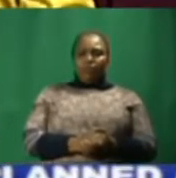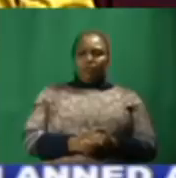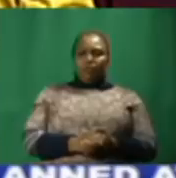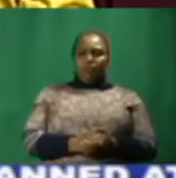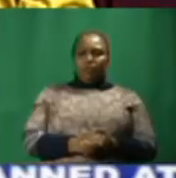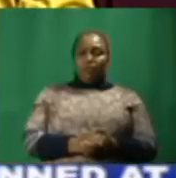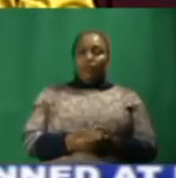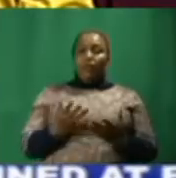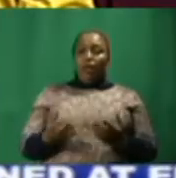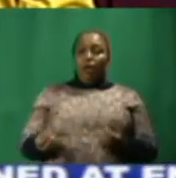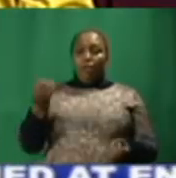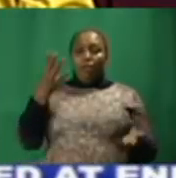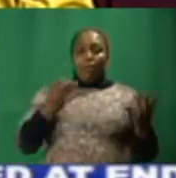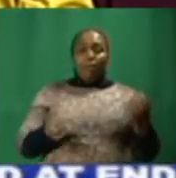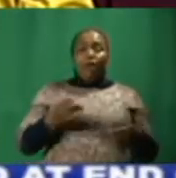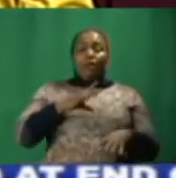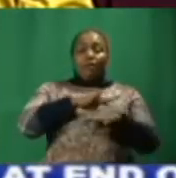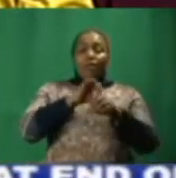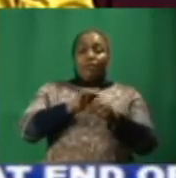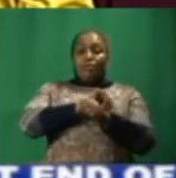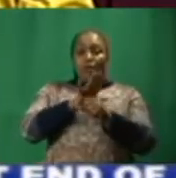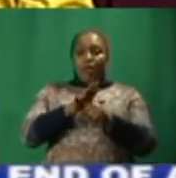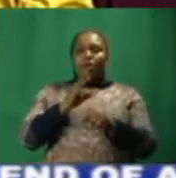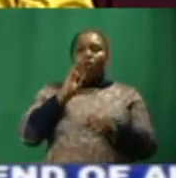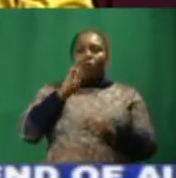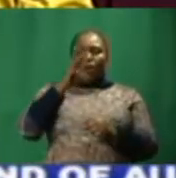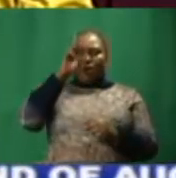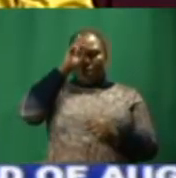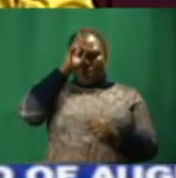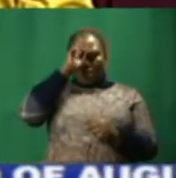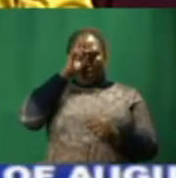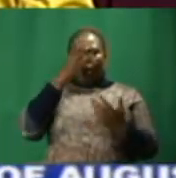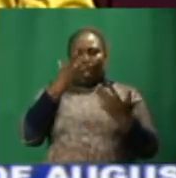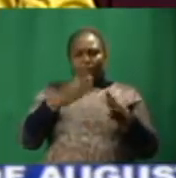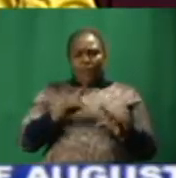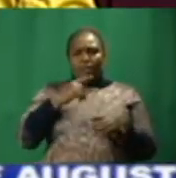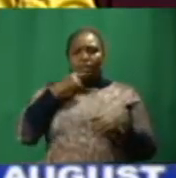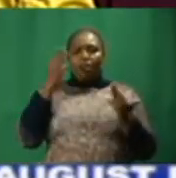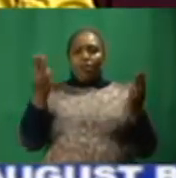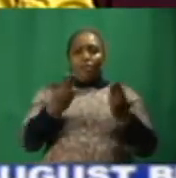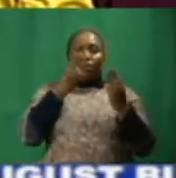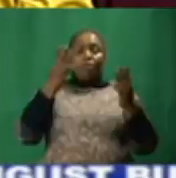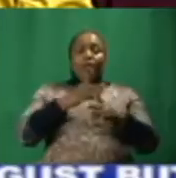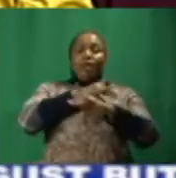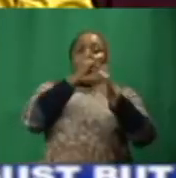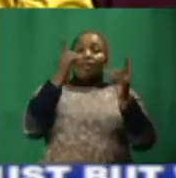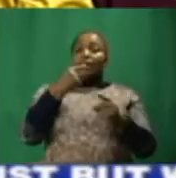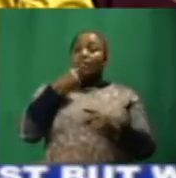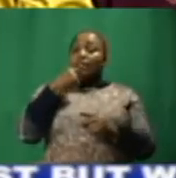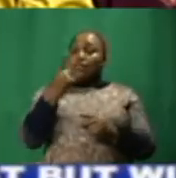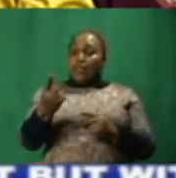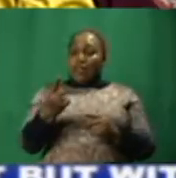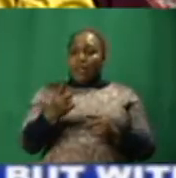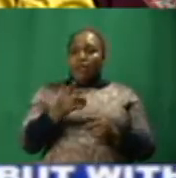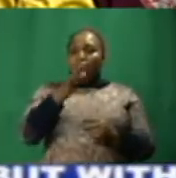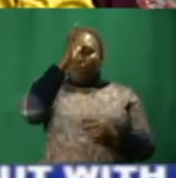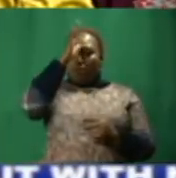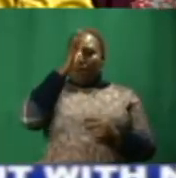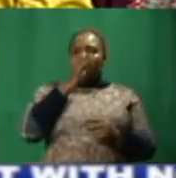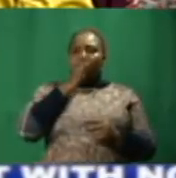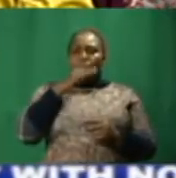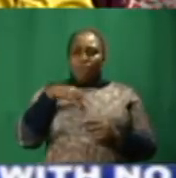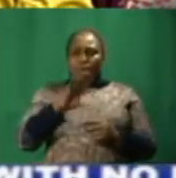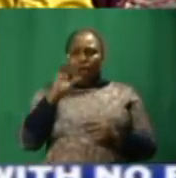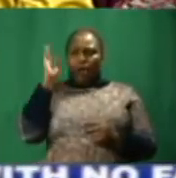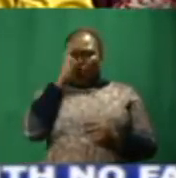Njengoba kubhedwa kumkhuhlane we-COVID-19 mbukeli utawukhumbula ukuthi sike sadlala indzaba yokuthi betempilo bakhuthata ukuthi batali kabanakisise